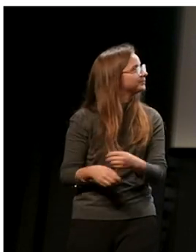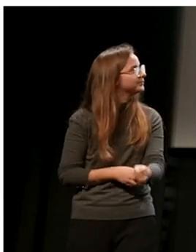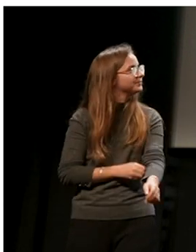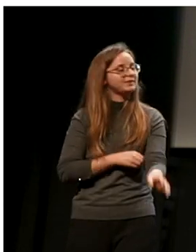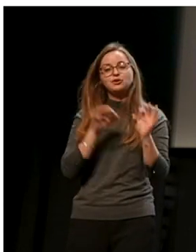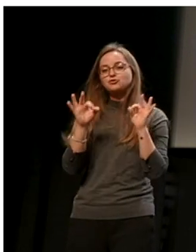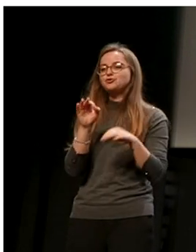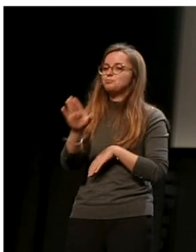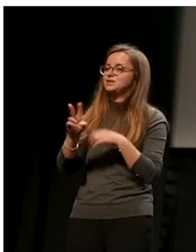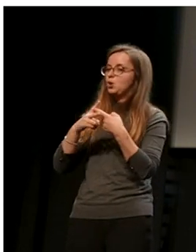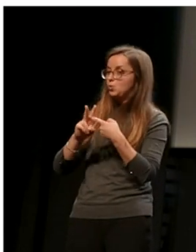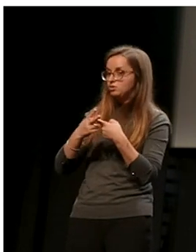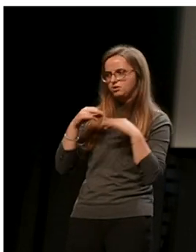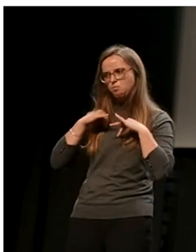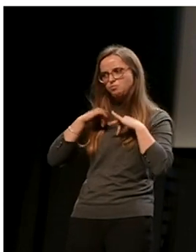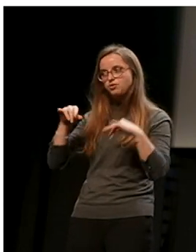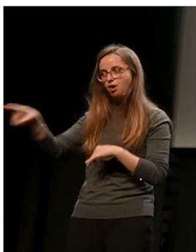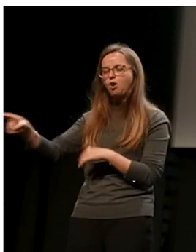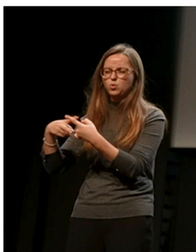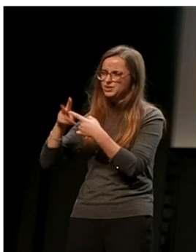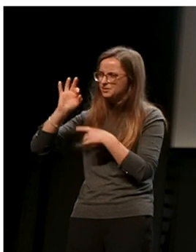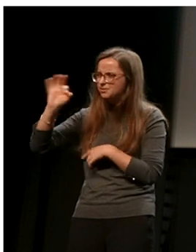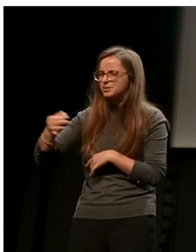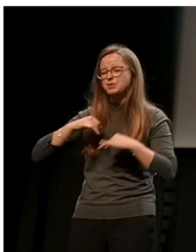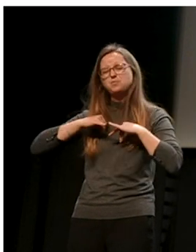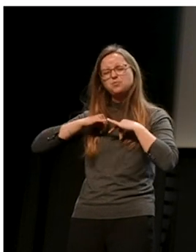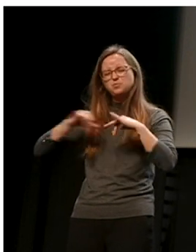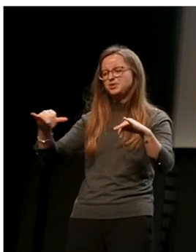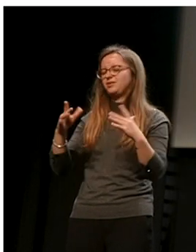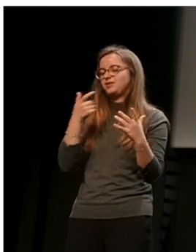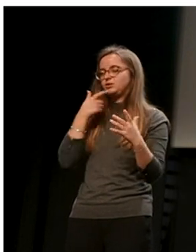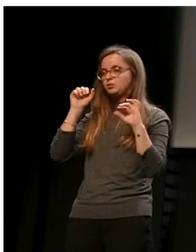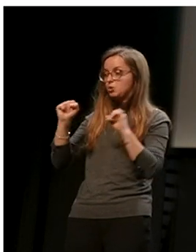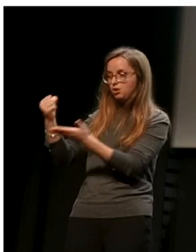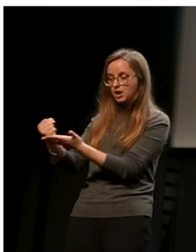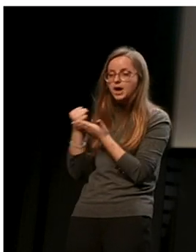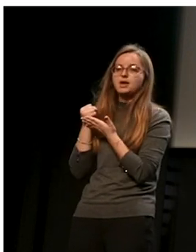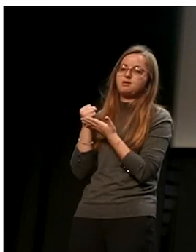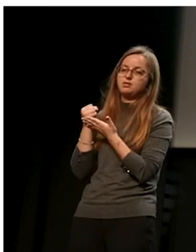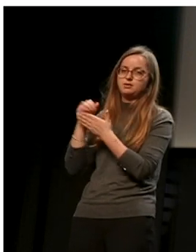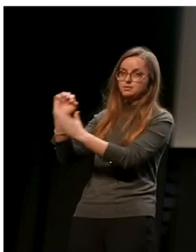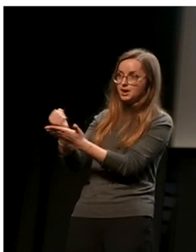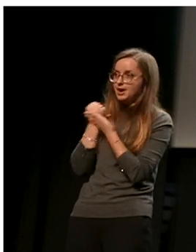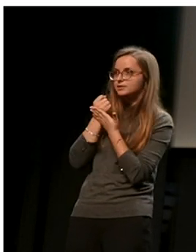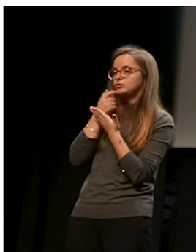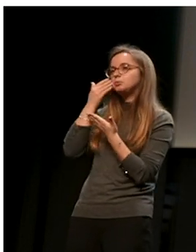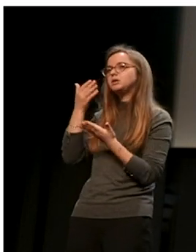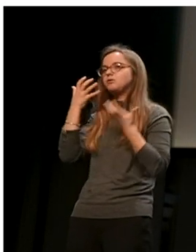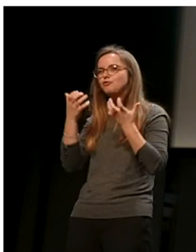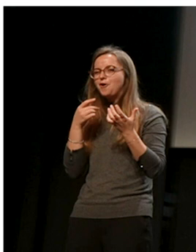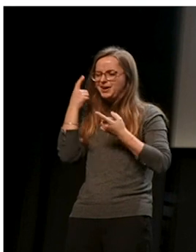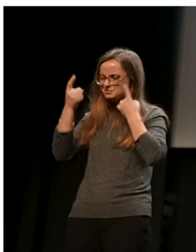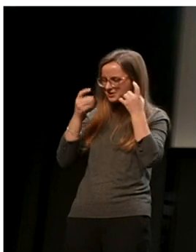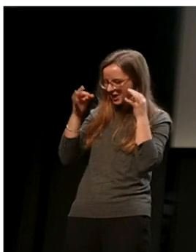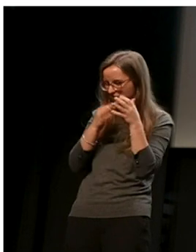outil qui est ultra puissant et qui permet, à mon avis, plus de nous aider à partir vraiment dans des directions de plus en plus intéressantes